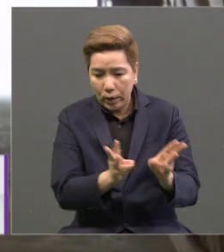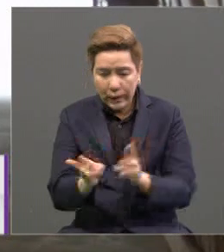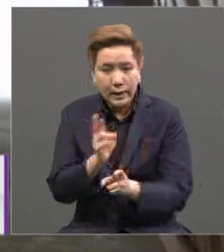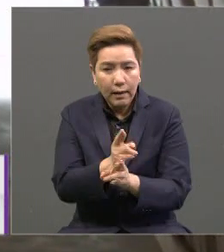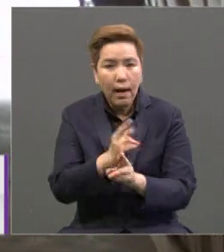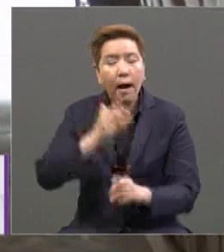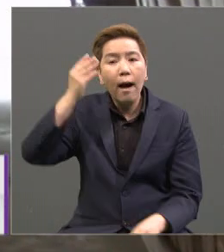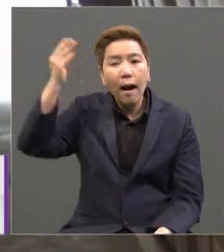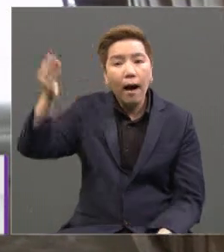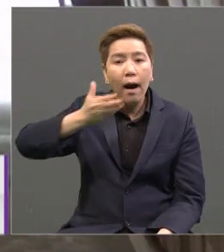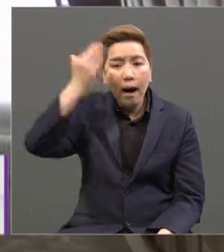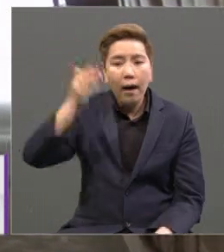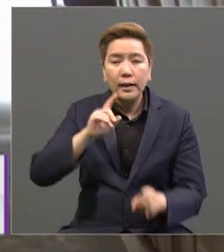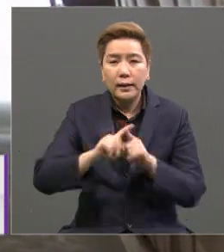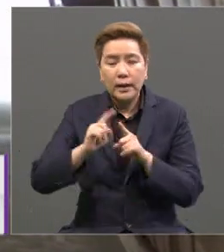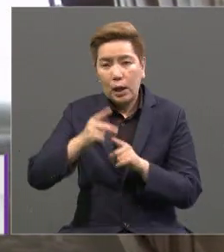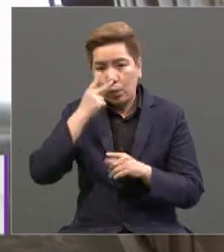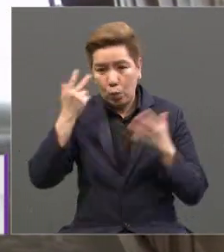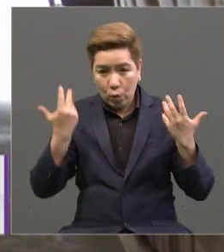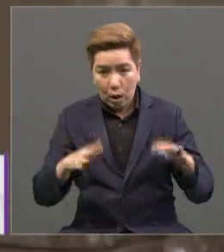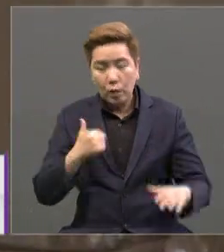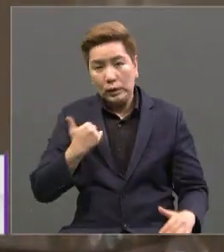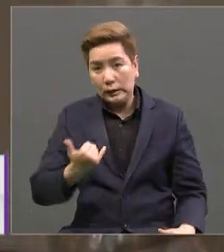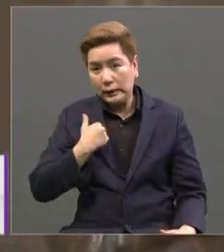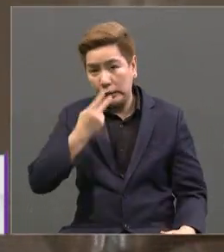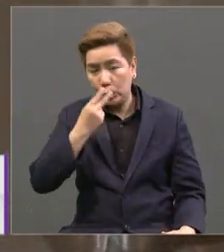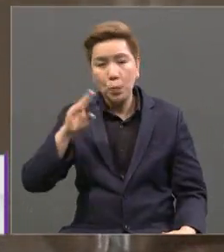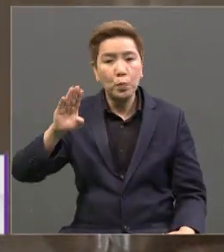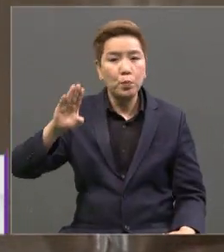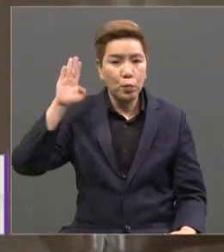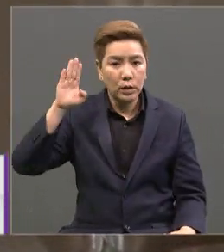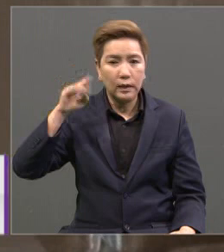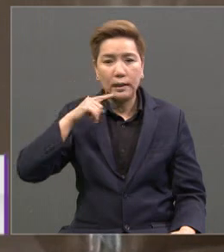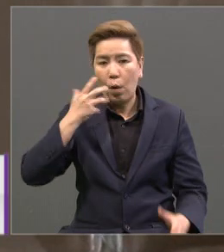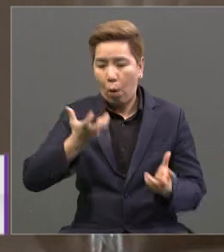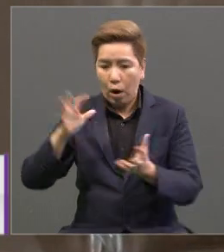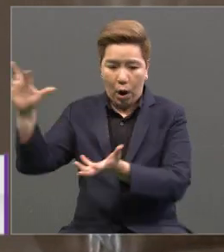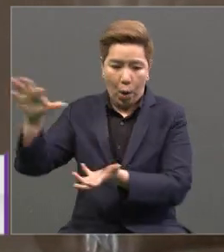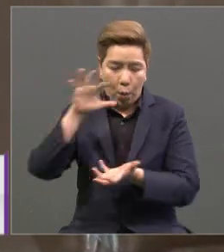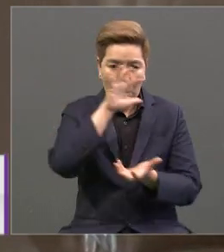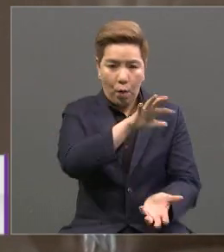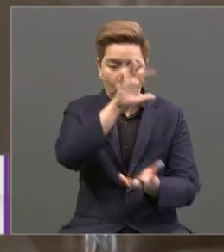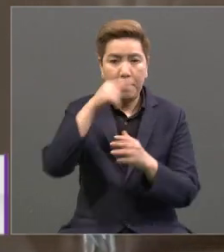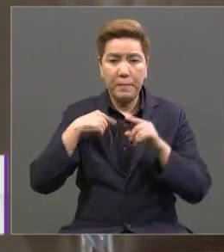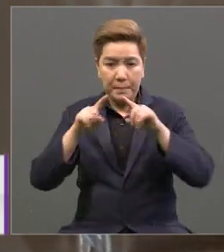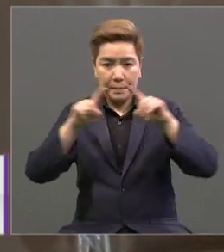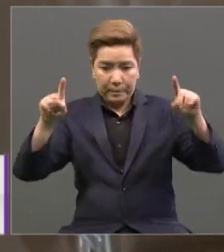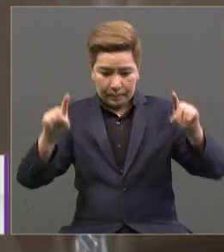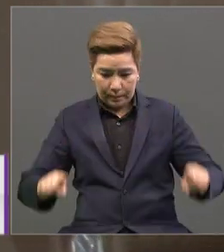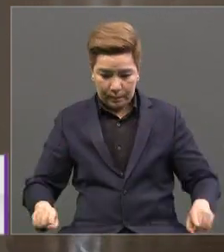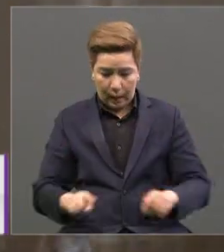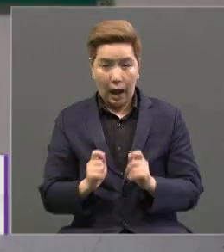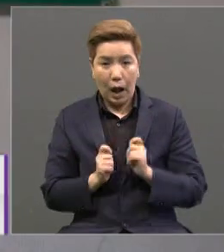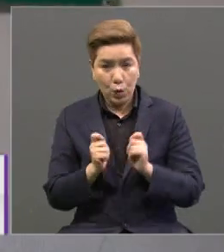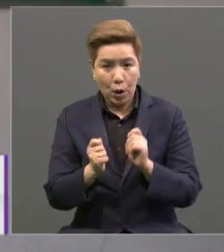การระบายอากาศนะครับรวมไปถึงว่าดูด้วยว่าบริษัทที่มีการเก็บของแบบนี้มีใบอนุญาตถูกต้องหรือ